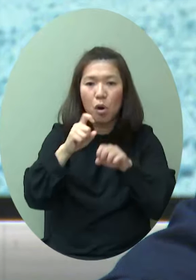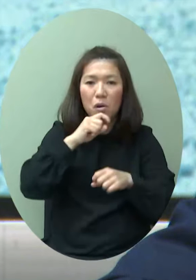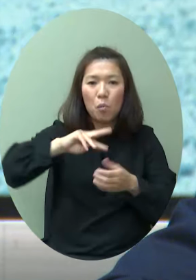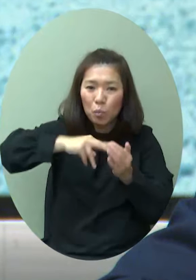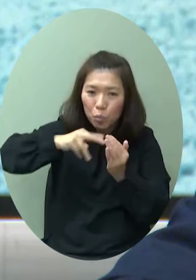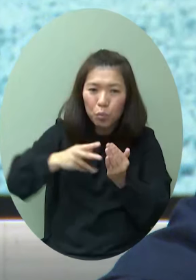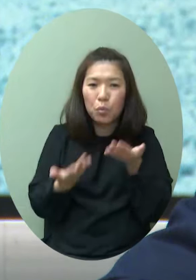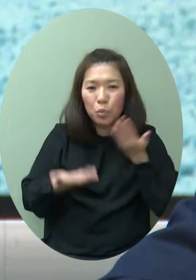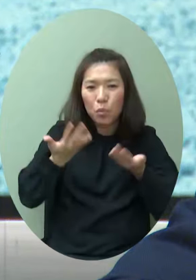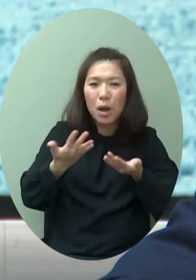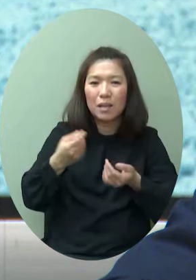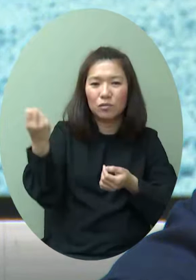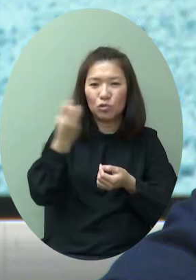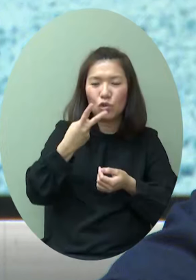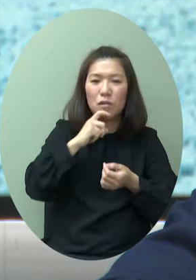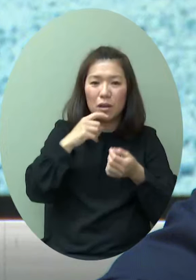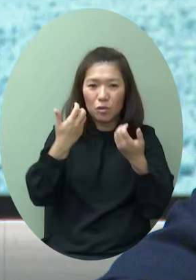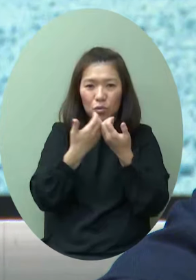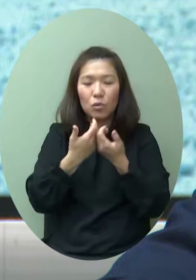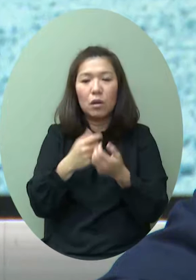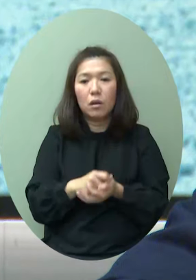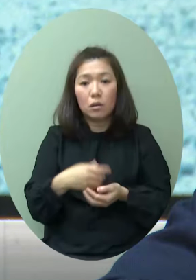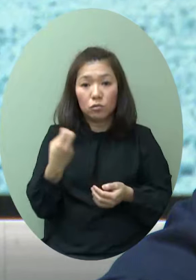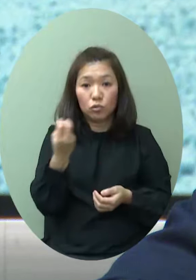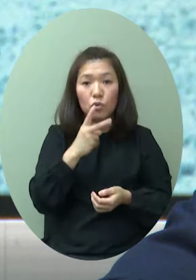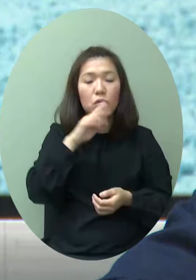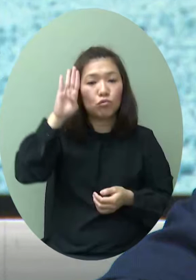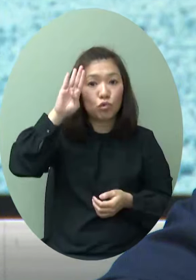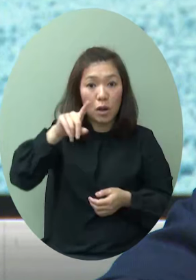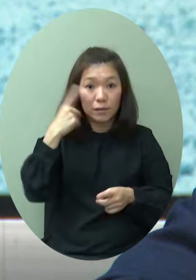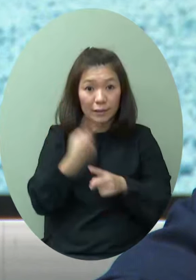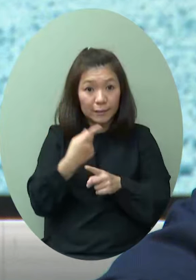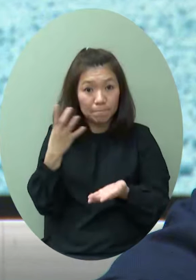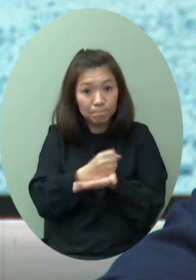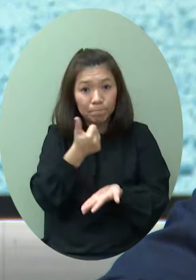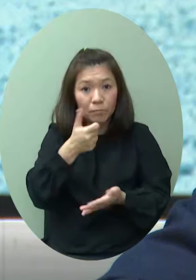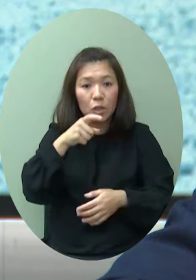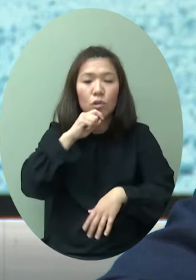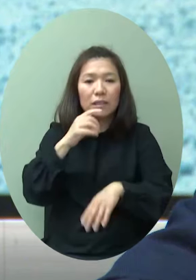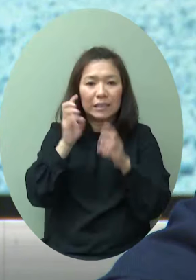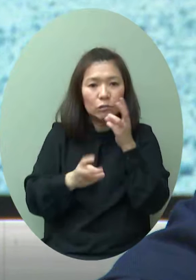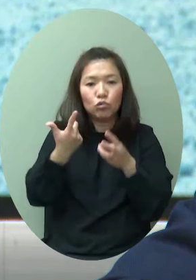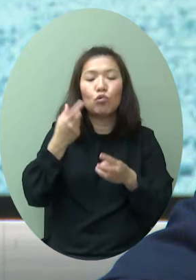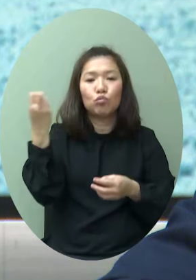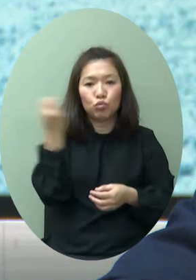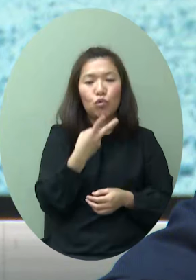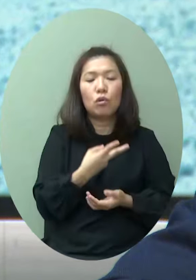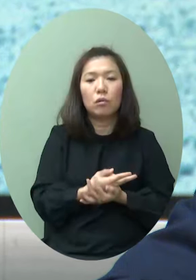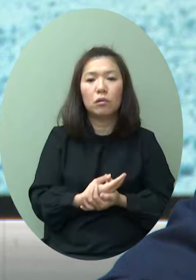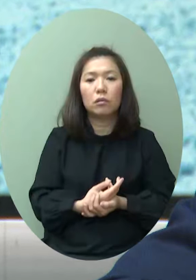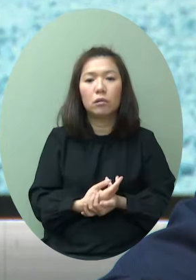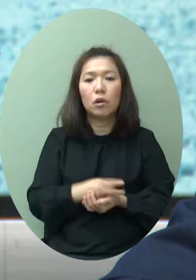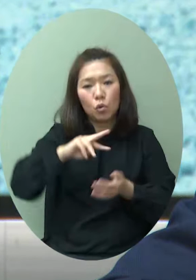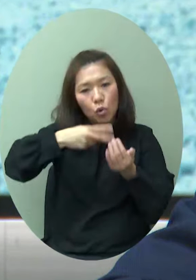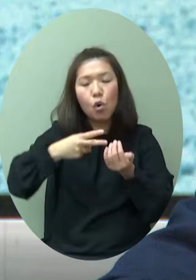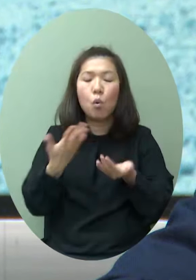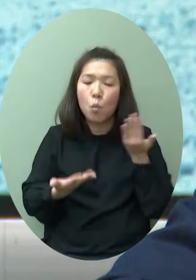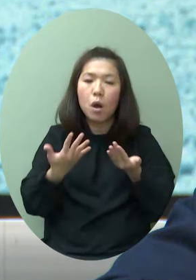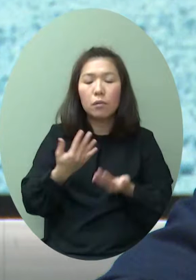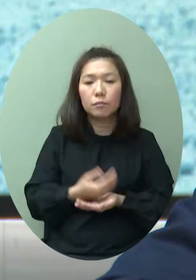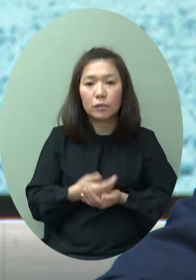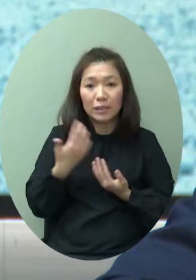斷會越來越多科學數據的，我們可能將來會掌握得到多一些資料的時候呢，可能 會有個改變。這